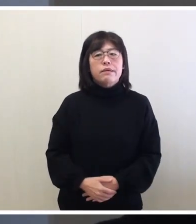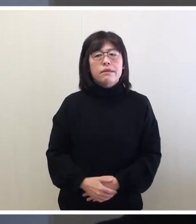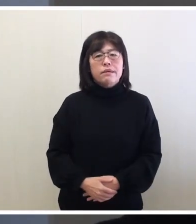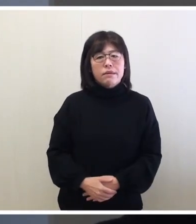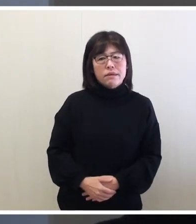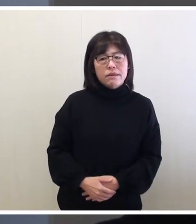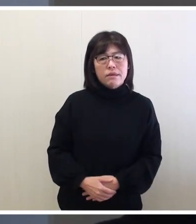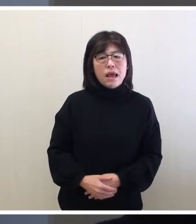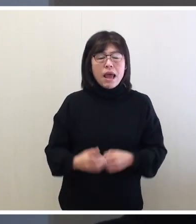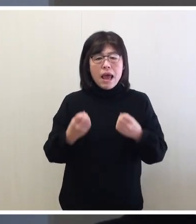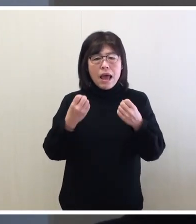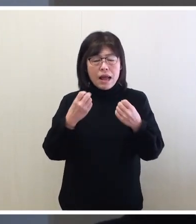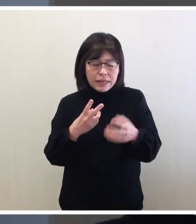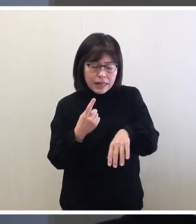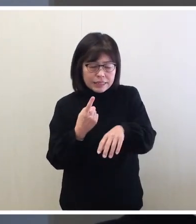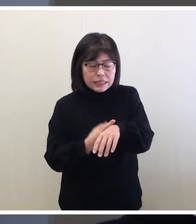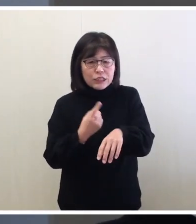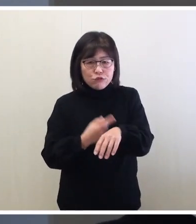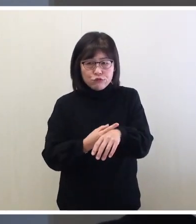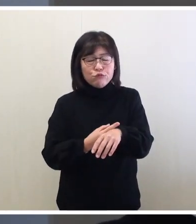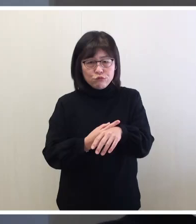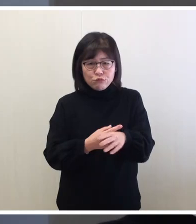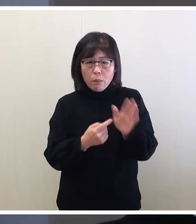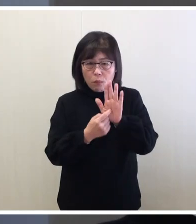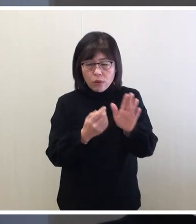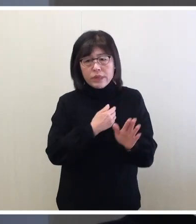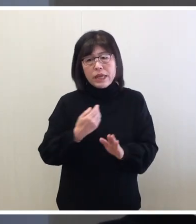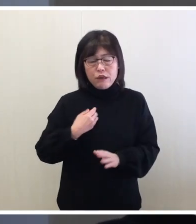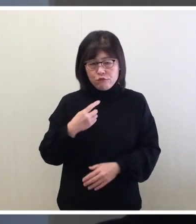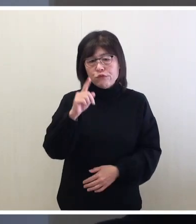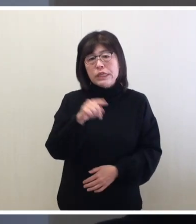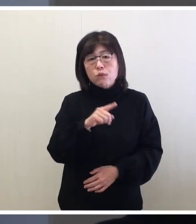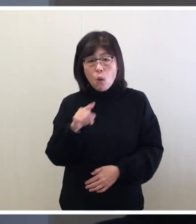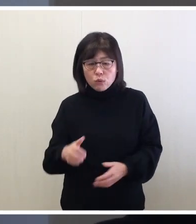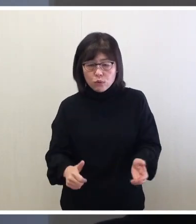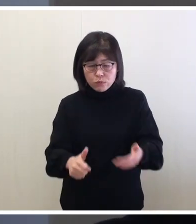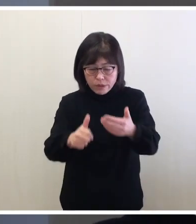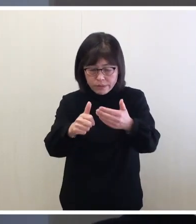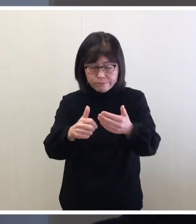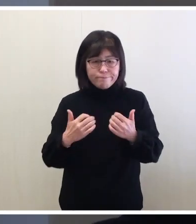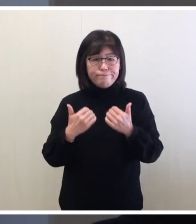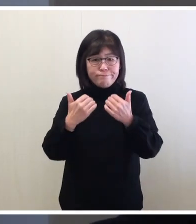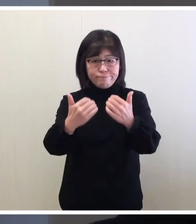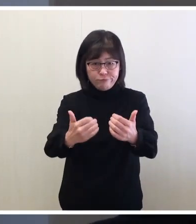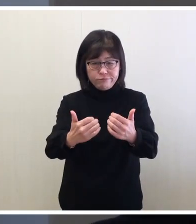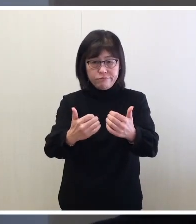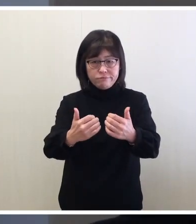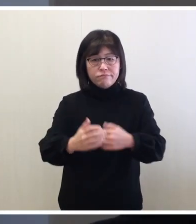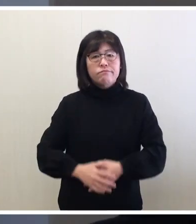会を切り開いていくイノベーション能力を寛容してまいります。